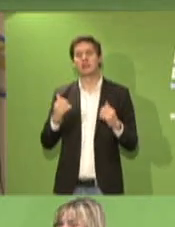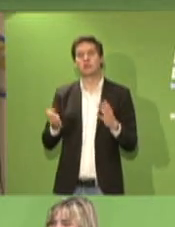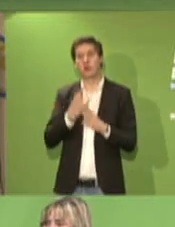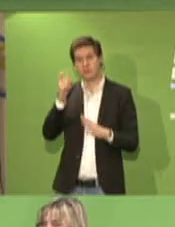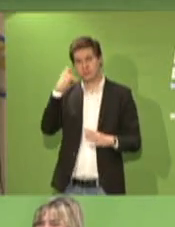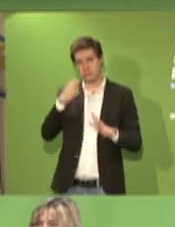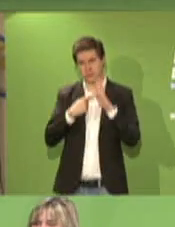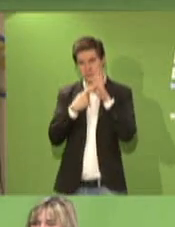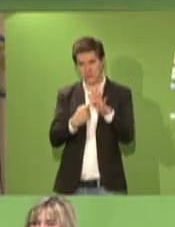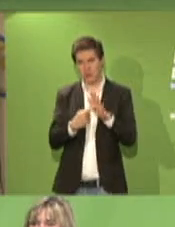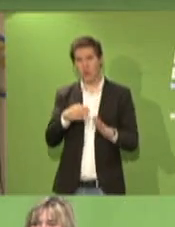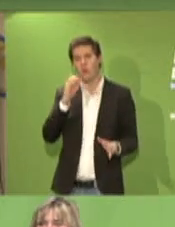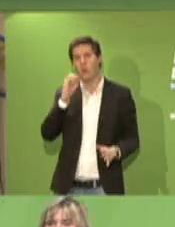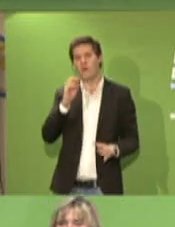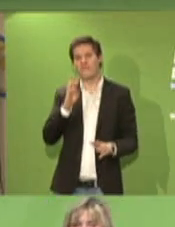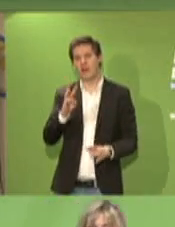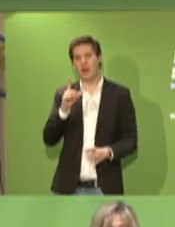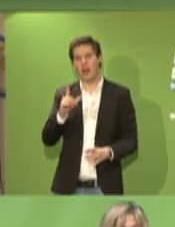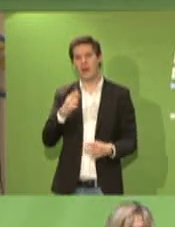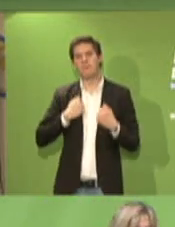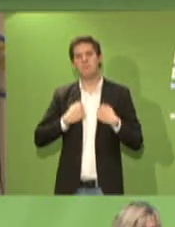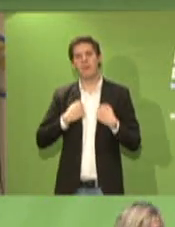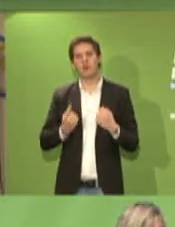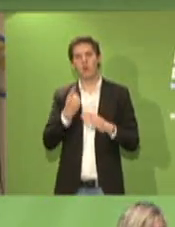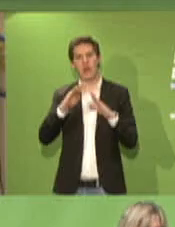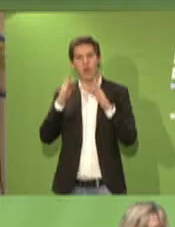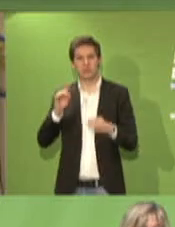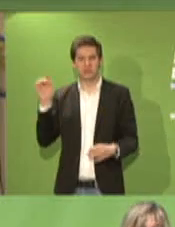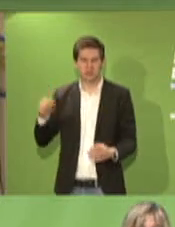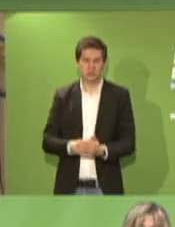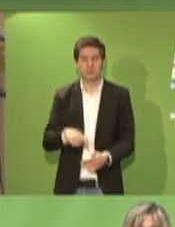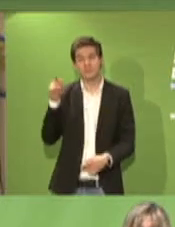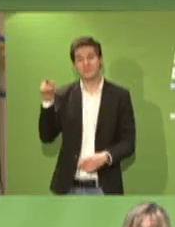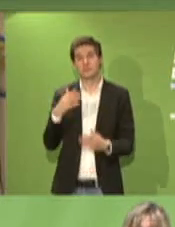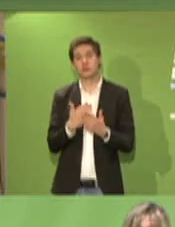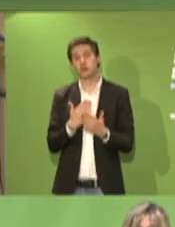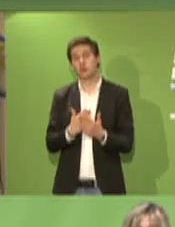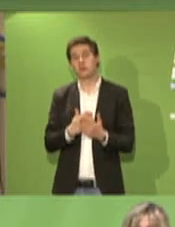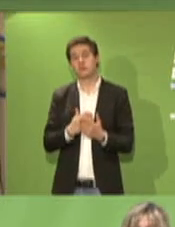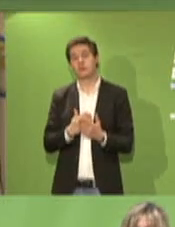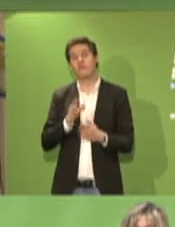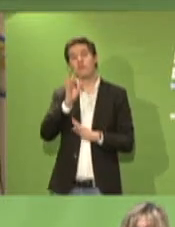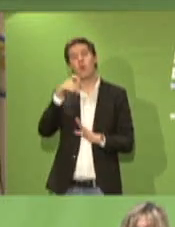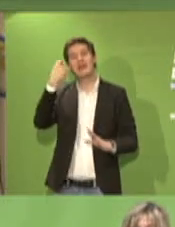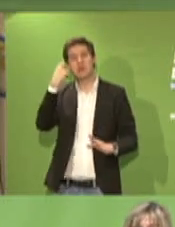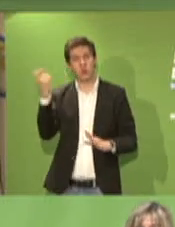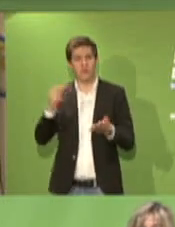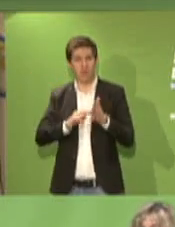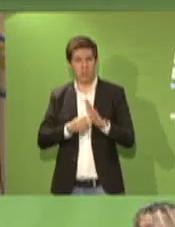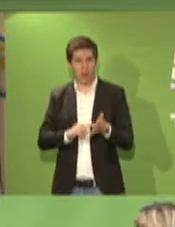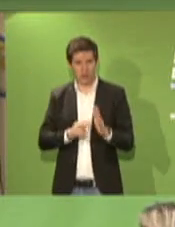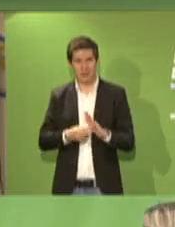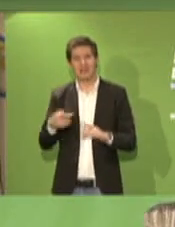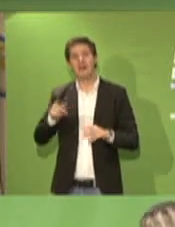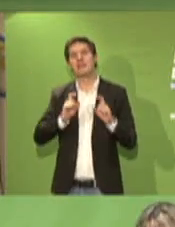aus OWL, aus Bad Oeynhausen. Auch die haben was für Kino, als Kinospot gedreht zum Thema